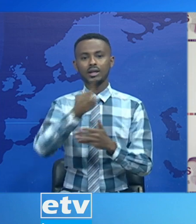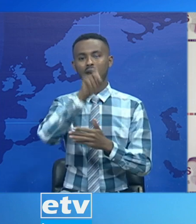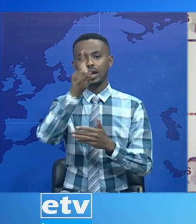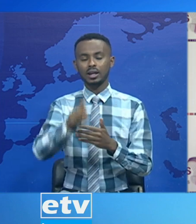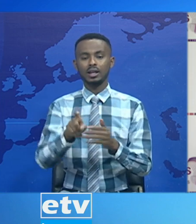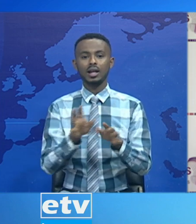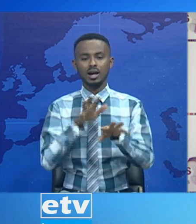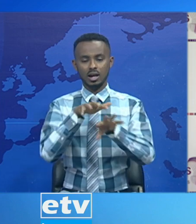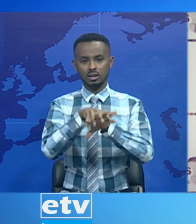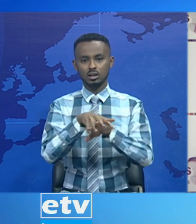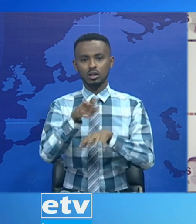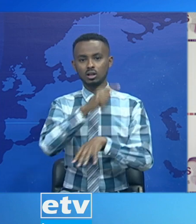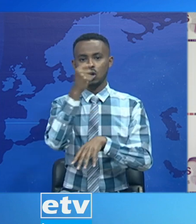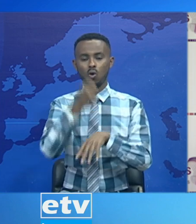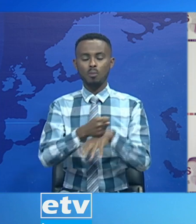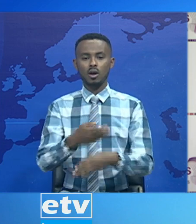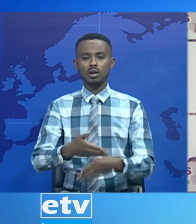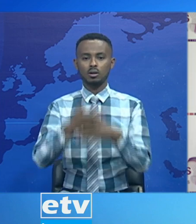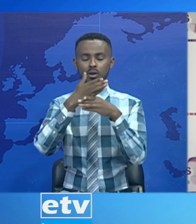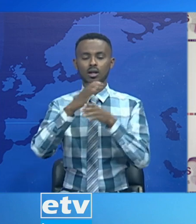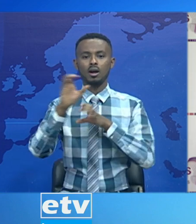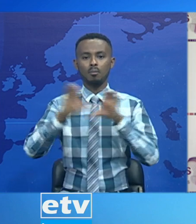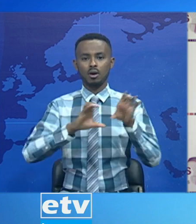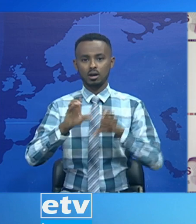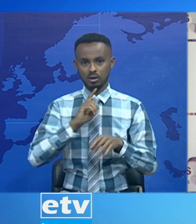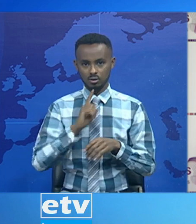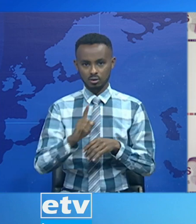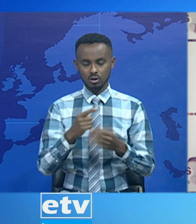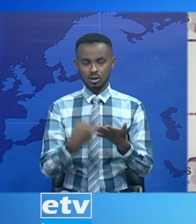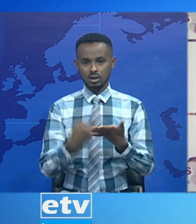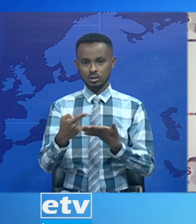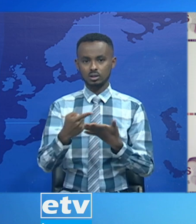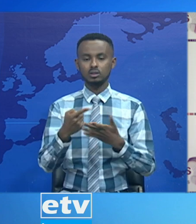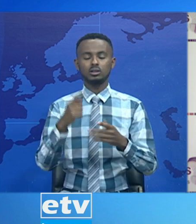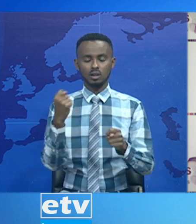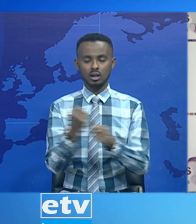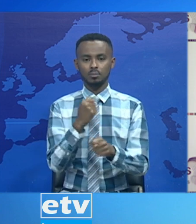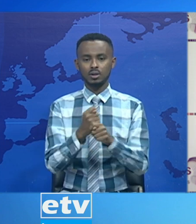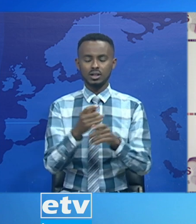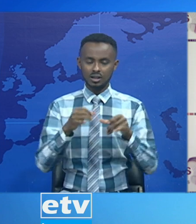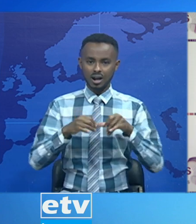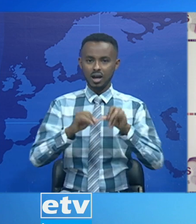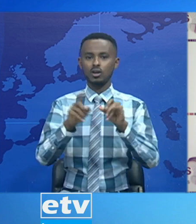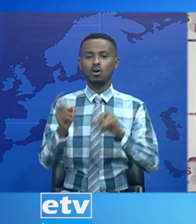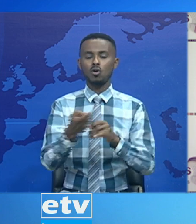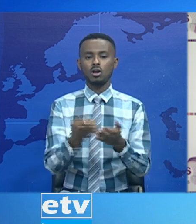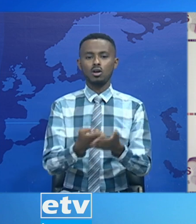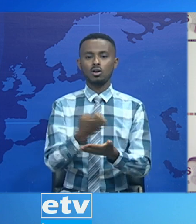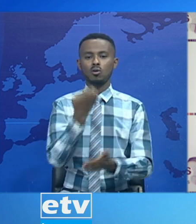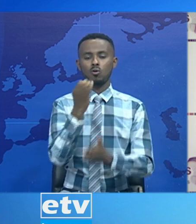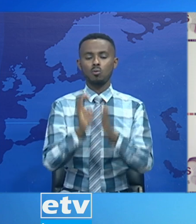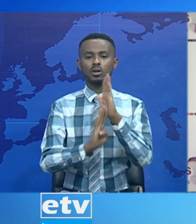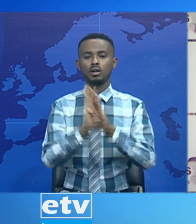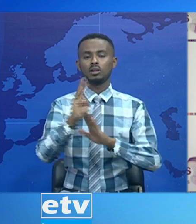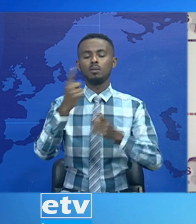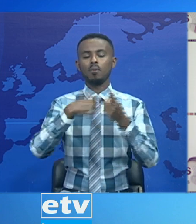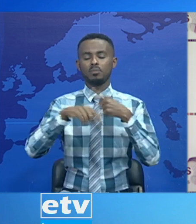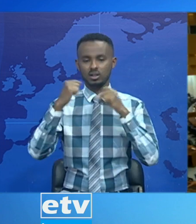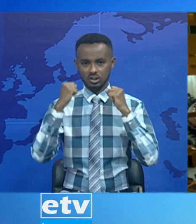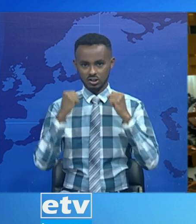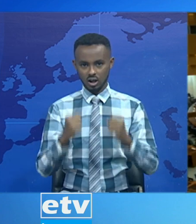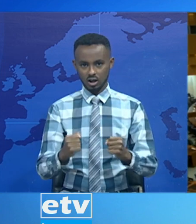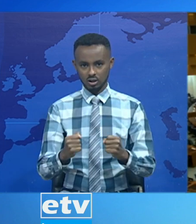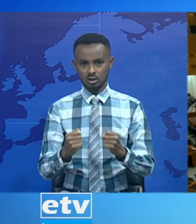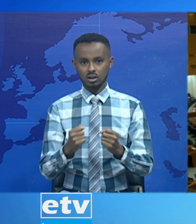ተጠያቂነትን ያካተተ ተቋማዊ ግንባታን ማካሄድ ነው። እነዚህን ስንተገብር ዘላቂ የሆነ የኢኮኖሚ እድገትን ማምጣት